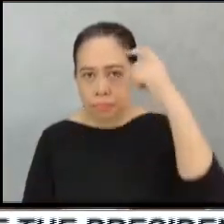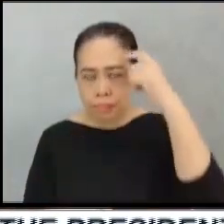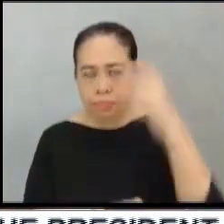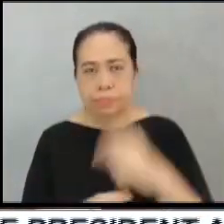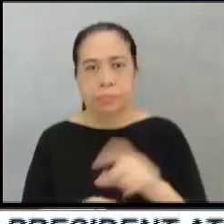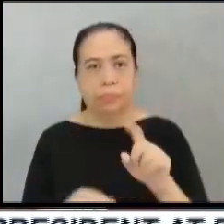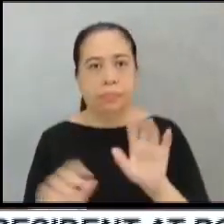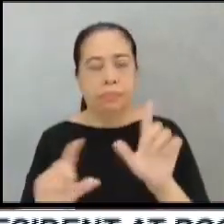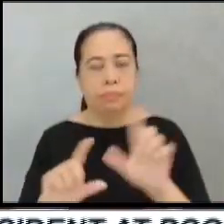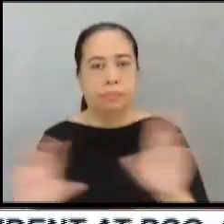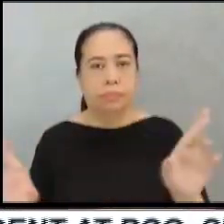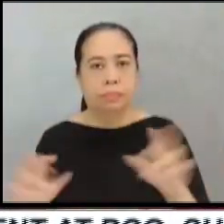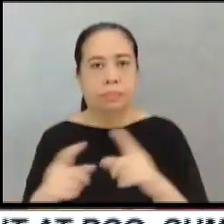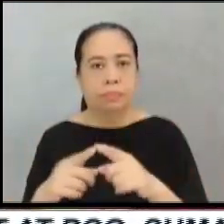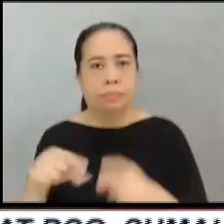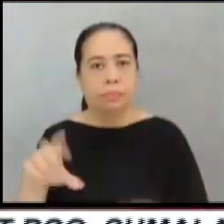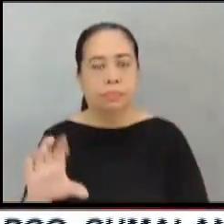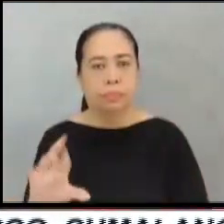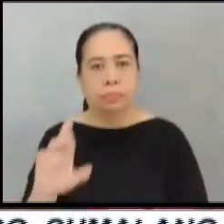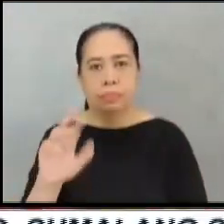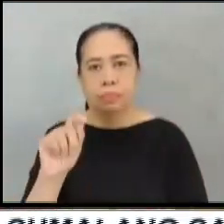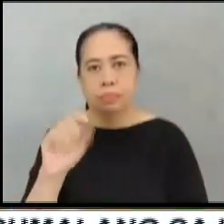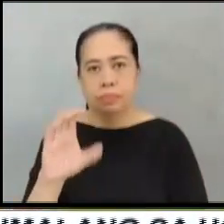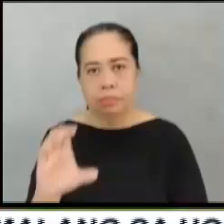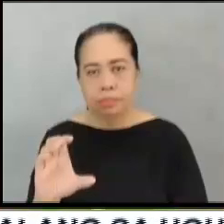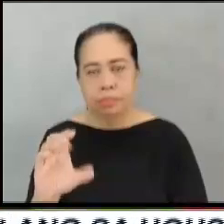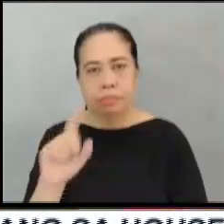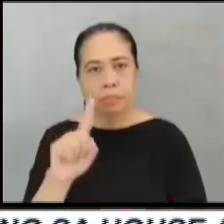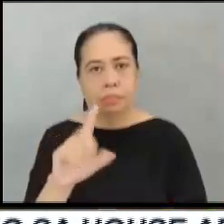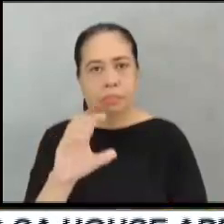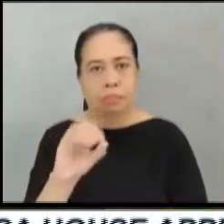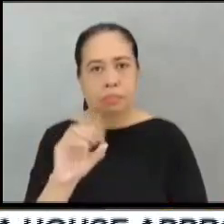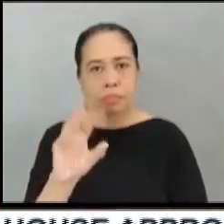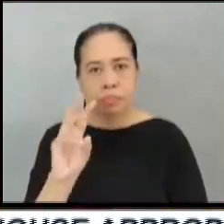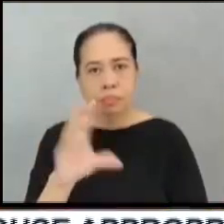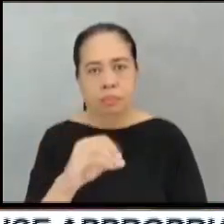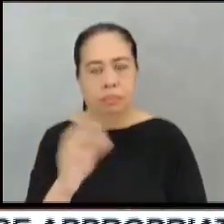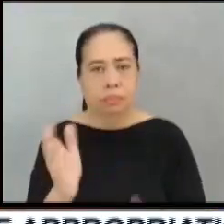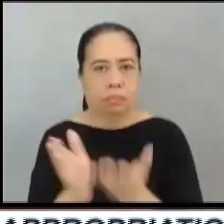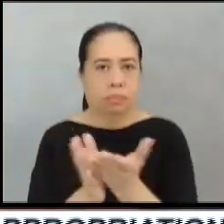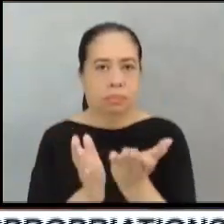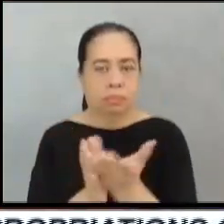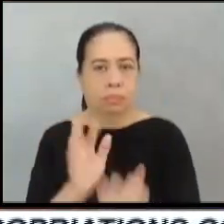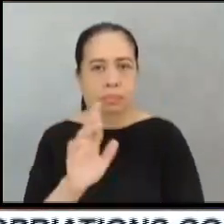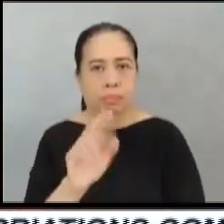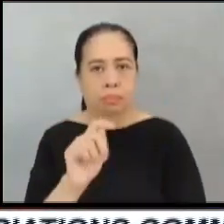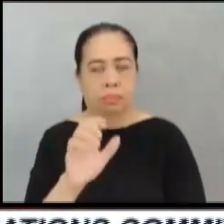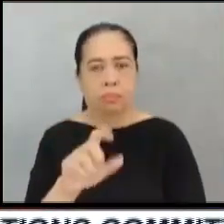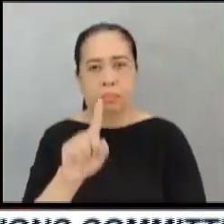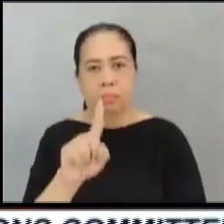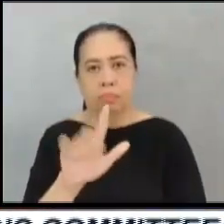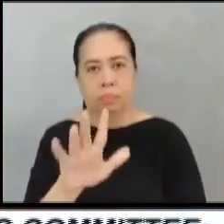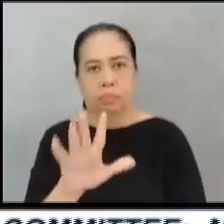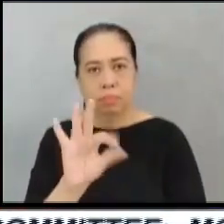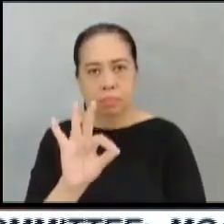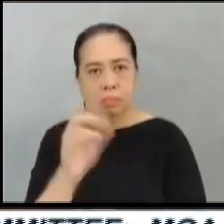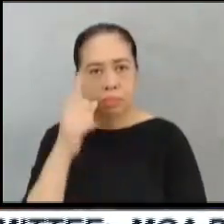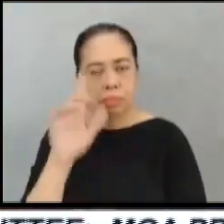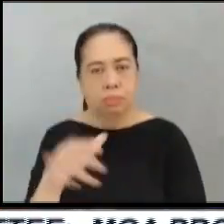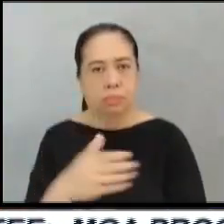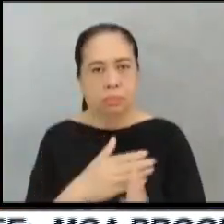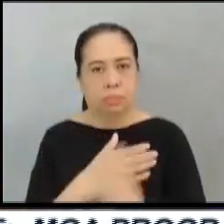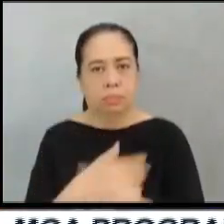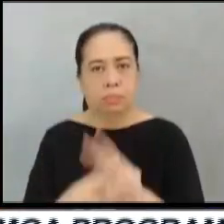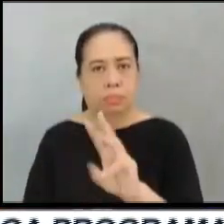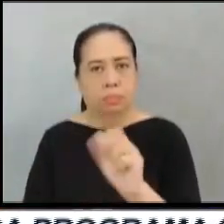si Quiboloy sa Quezon City RTC Branch 106 at Pasig RTC Branch 159 para sa kanyang return of warrant para sa